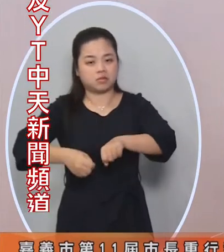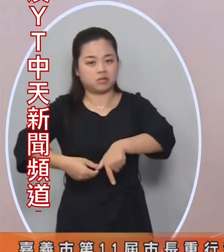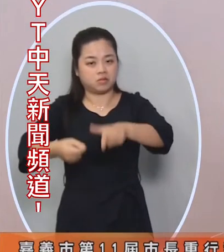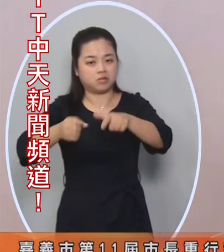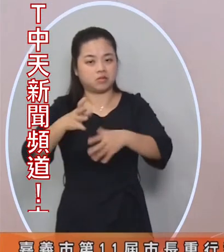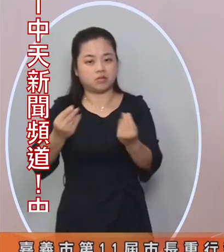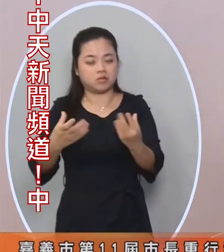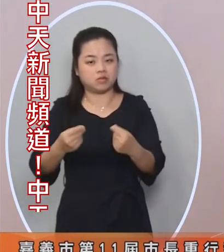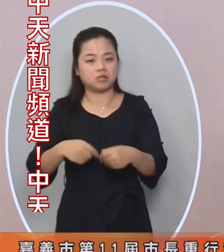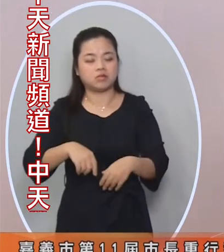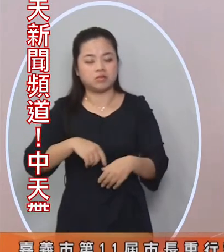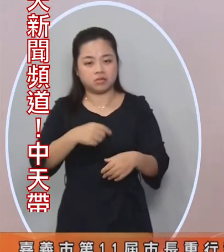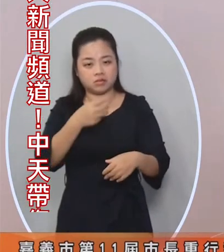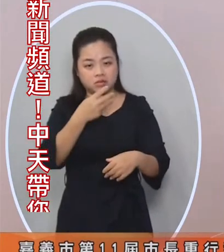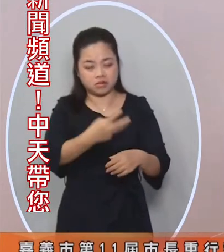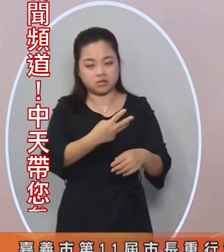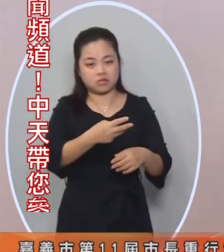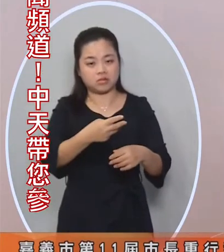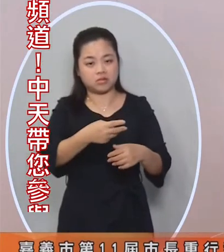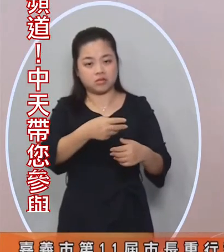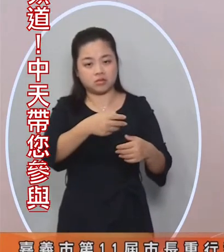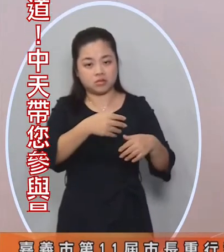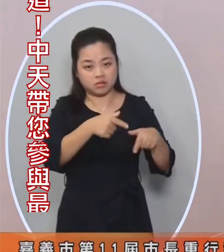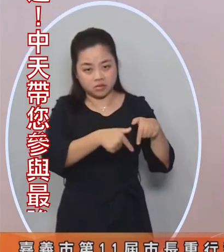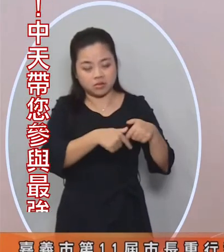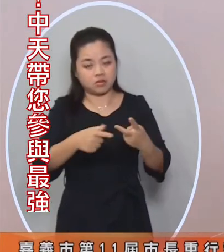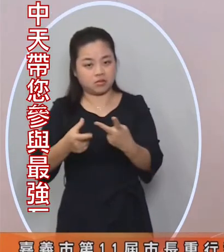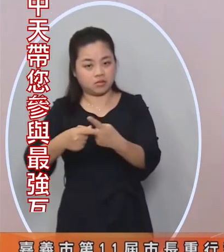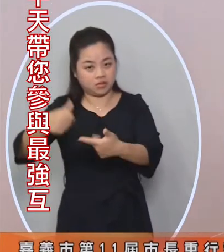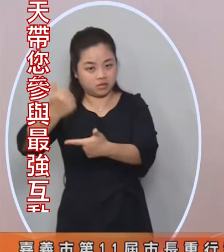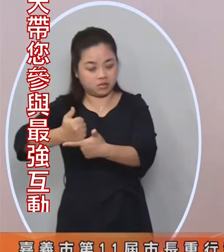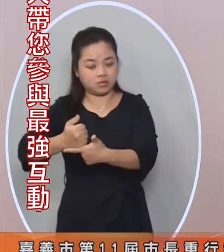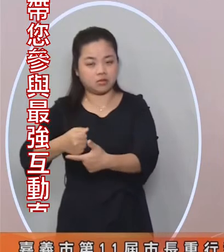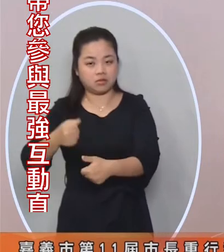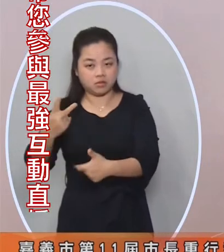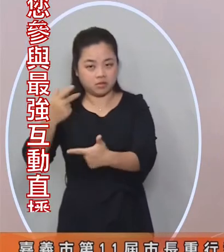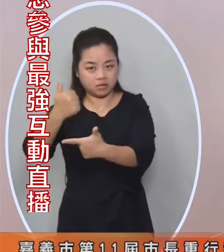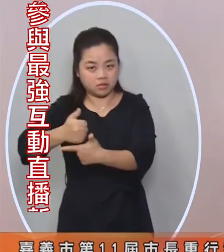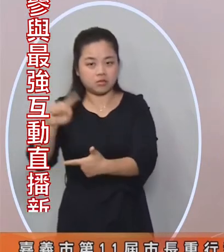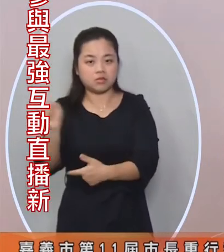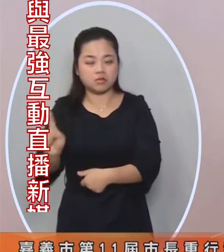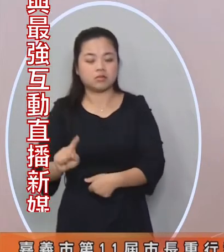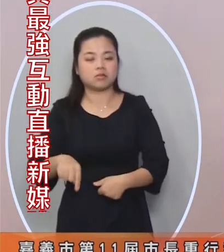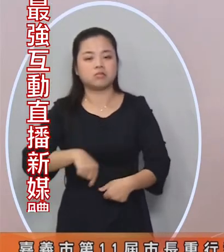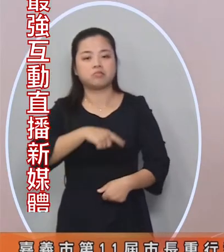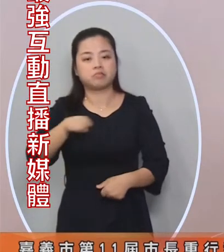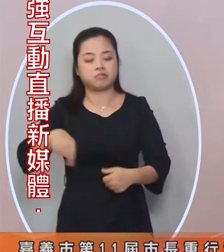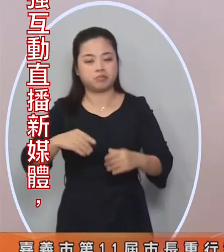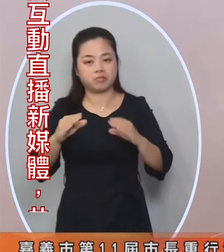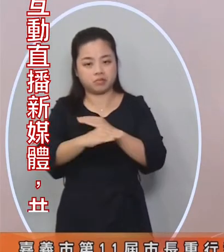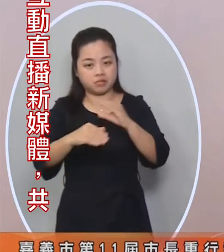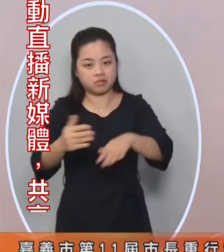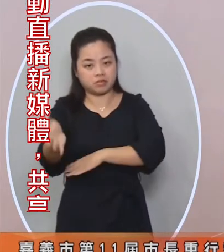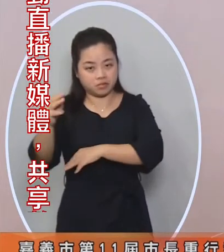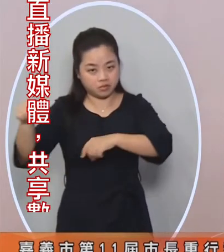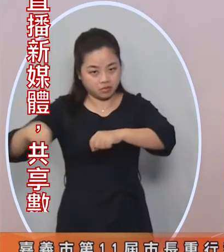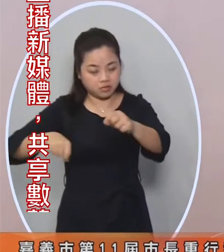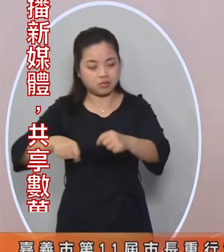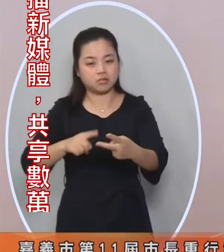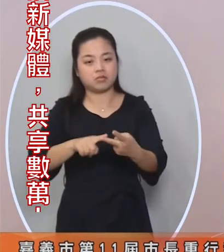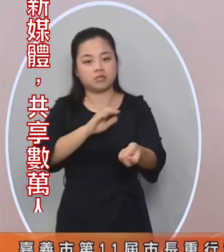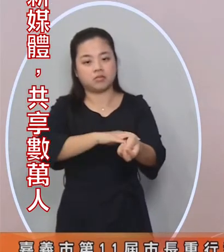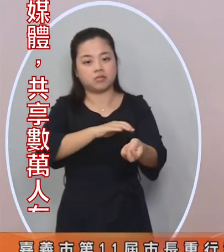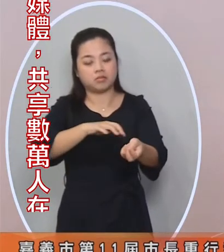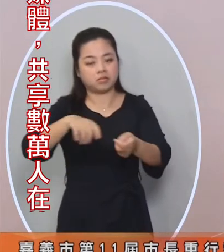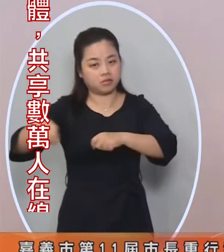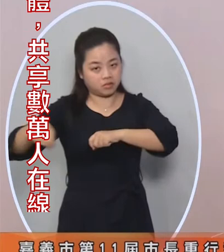箭怎么来解决问题。二箭的部分我们等一下会一一的跟大家报告，包括我们的交通政策，包括我们的医疗